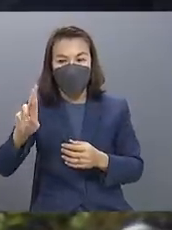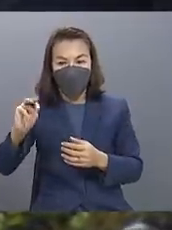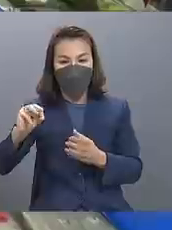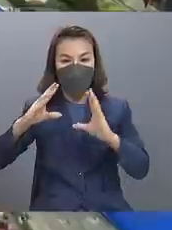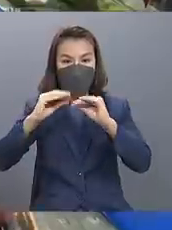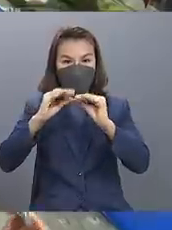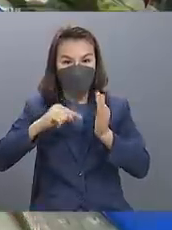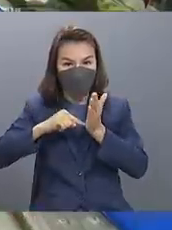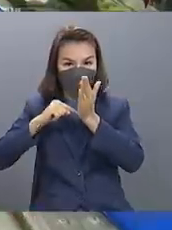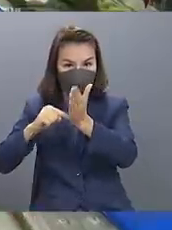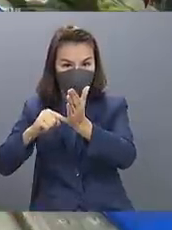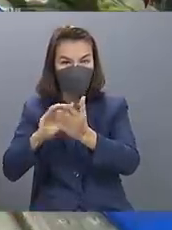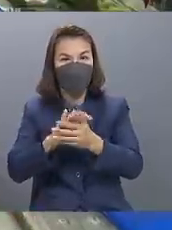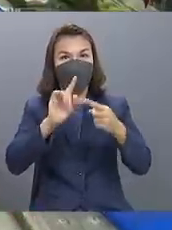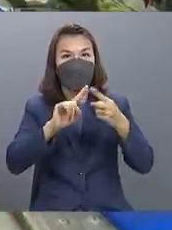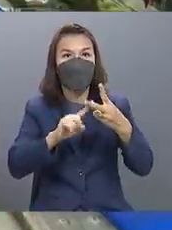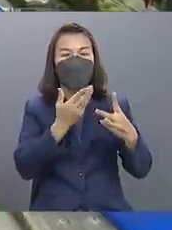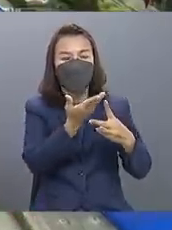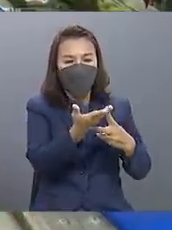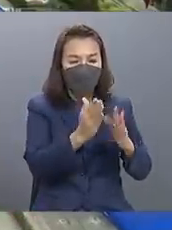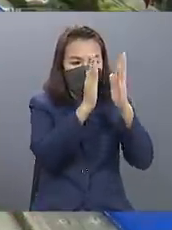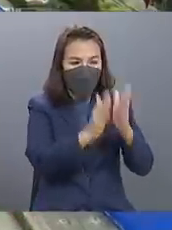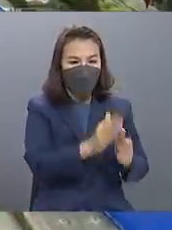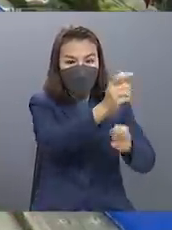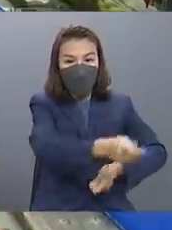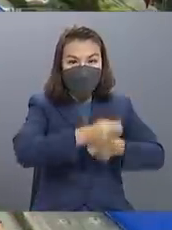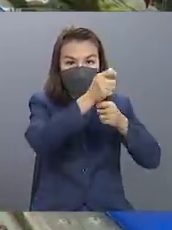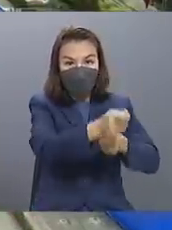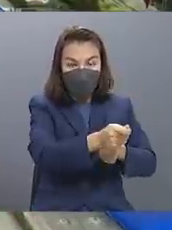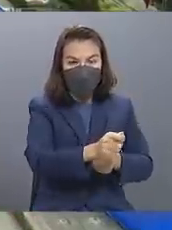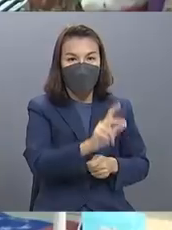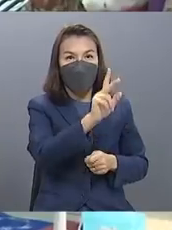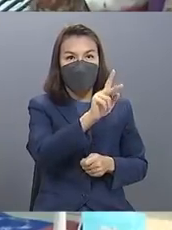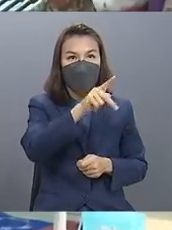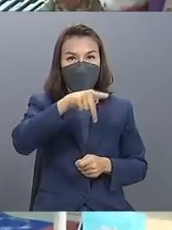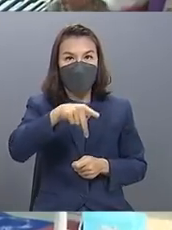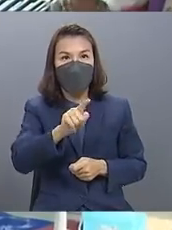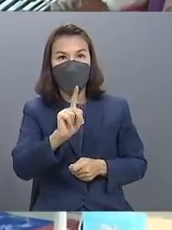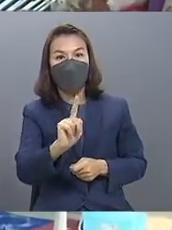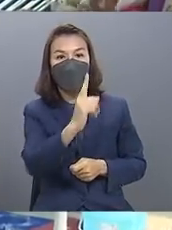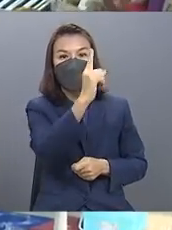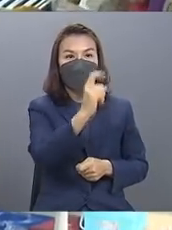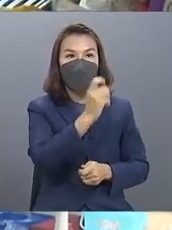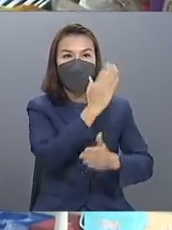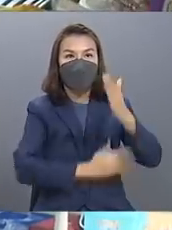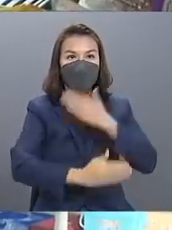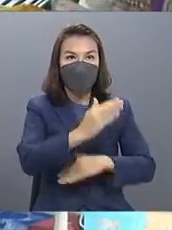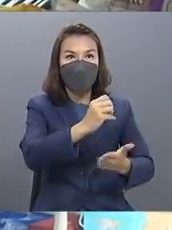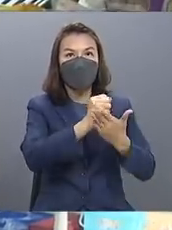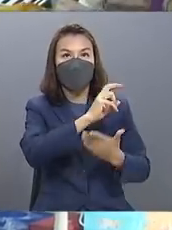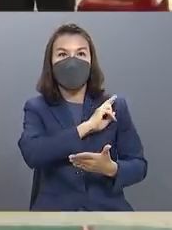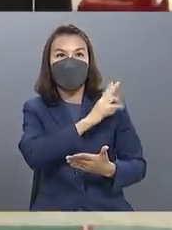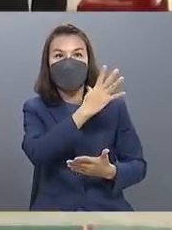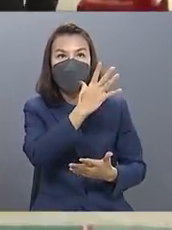ขอให้ในการปลดหนี้ให้กับเกษตรกรสมาชิกกกรณีที่ตายพิการว่าทุกคลภาพชนะภาพเจ็บป่วยเป็น